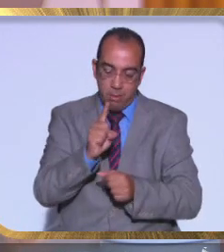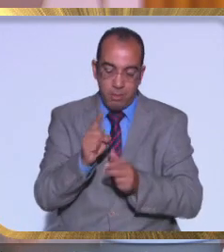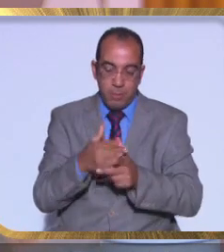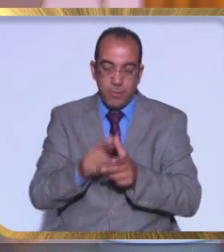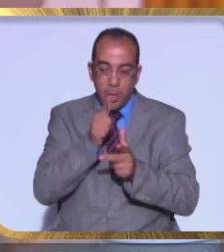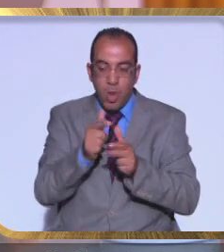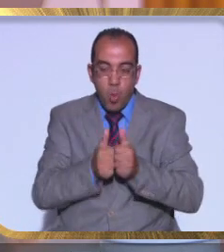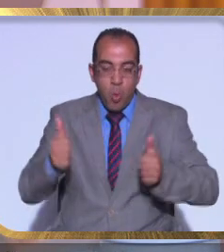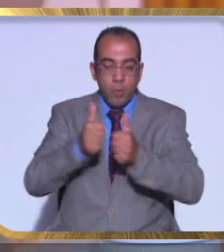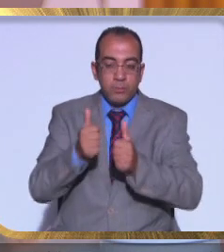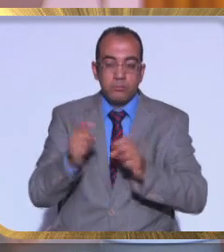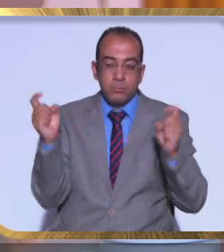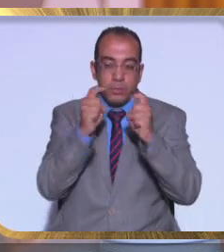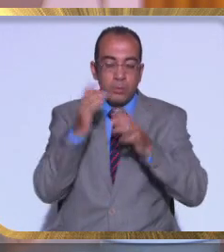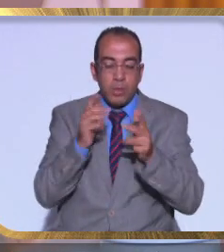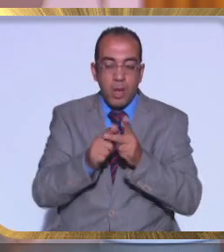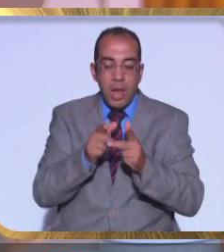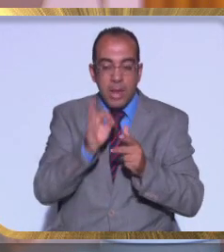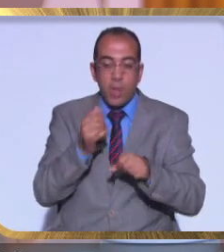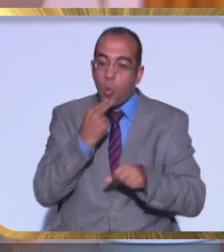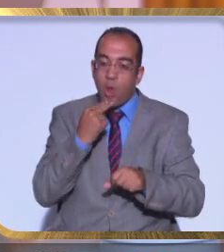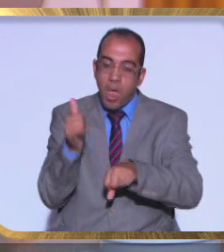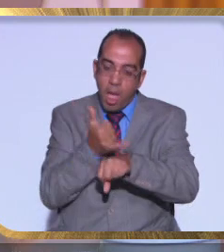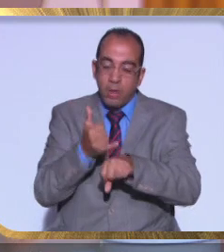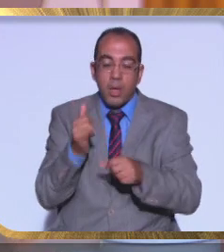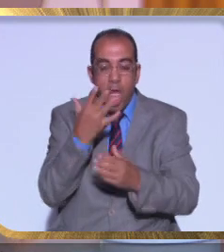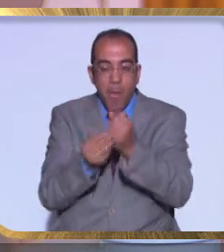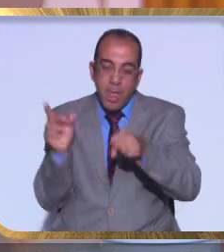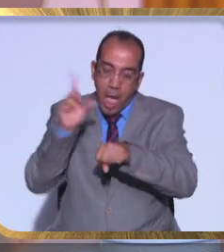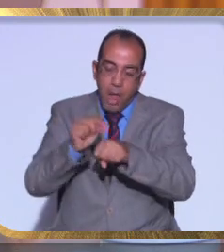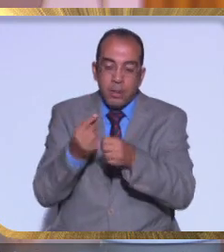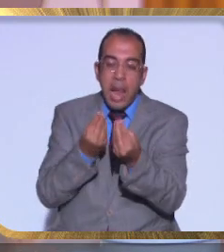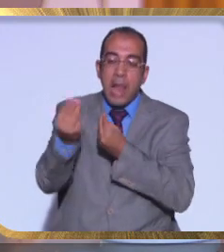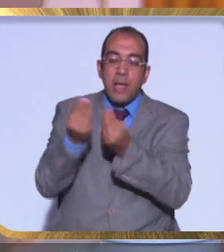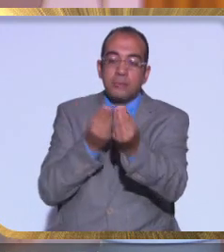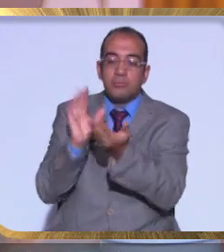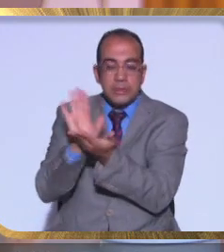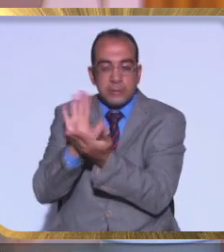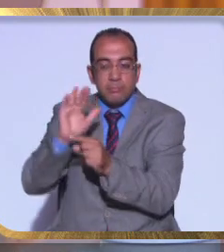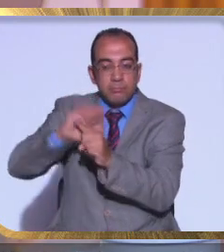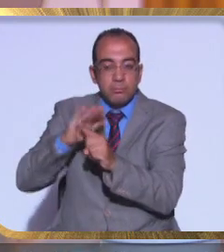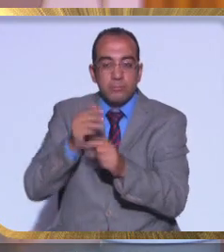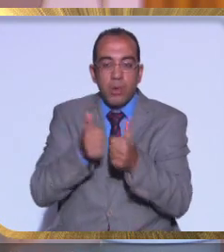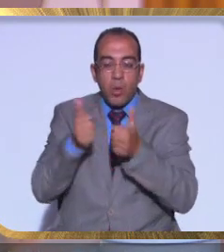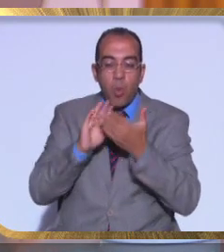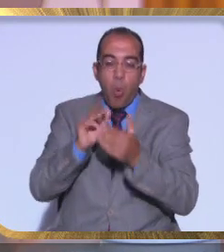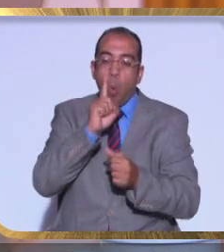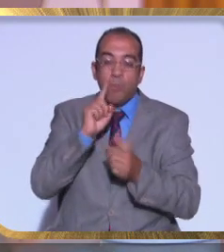بين الأسرتين، لكن على الخاطب اللي هو ابن خالك محاولة إقناع الأهل، لكن عليك كذلك إعلام الست